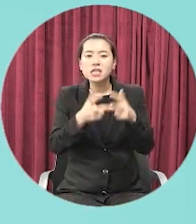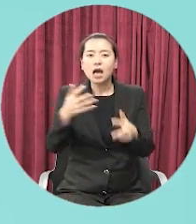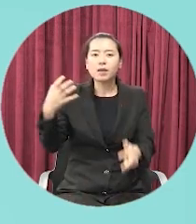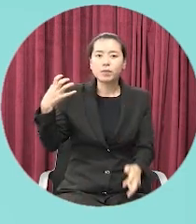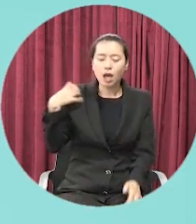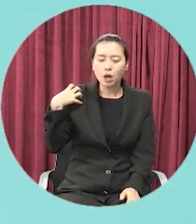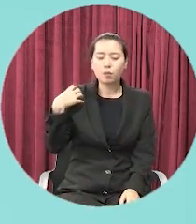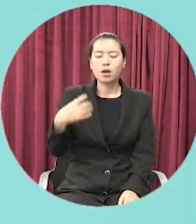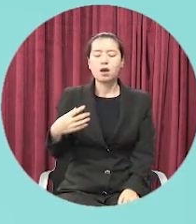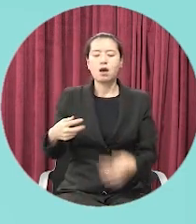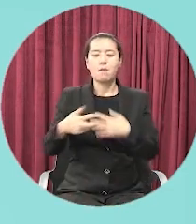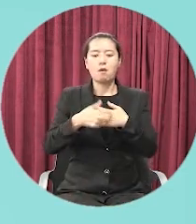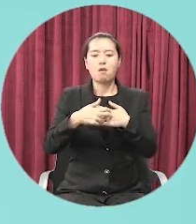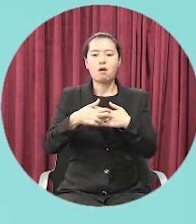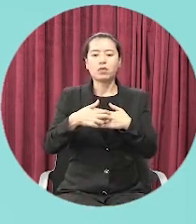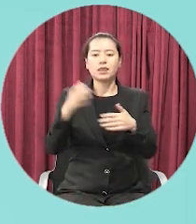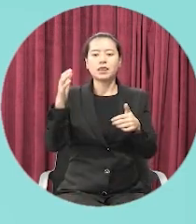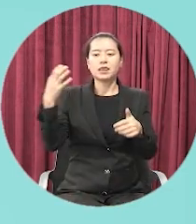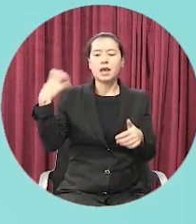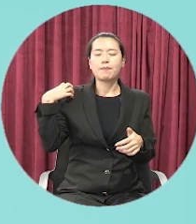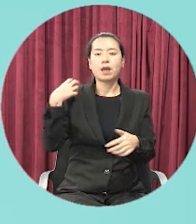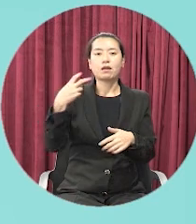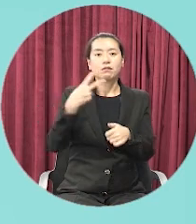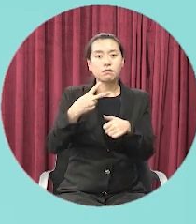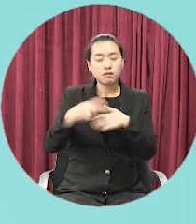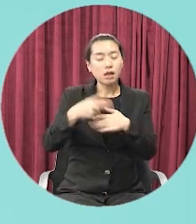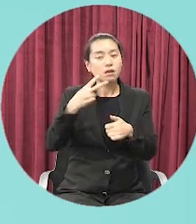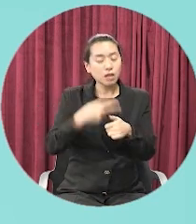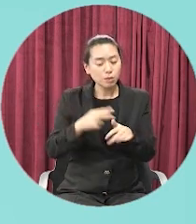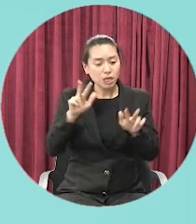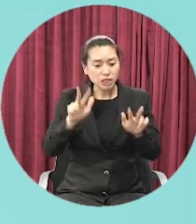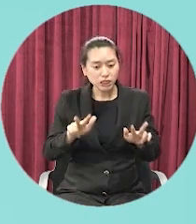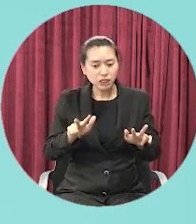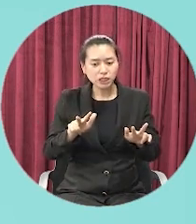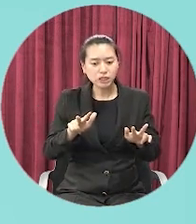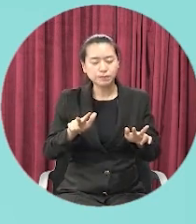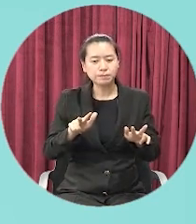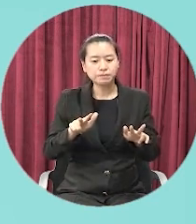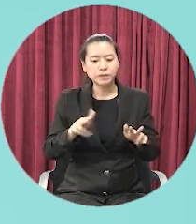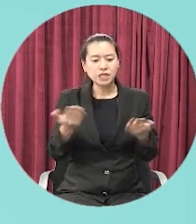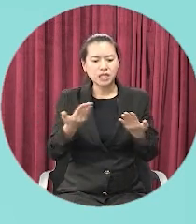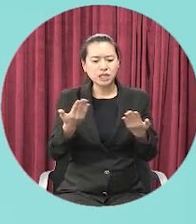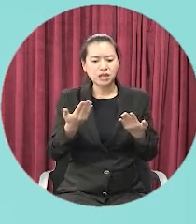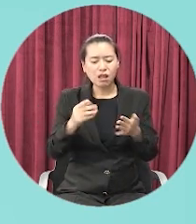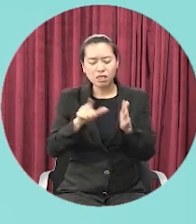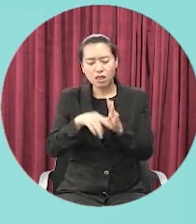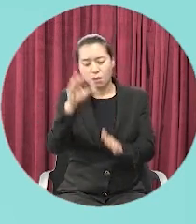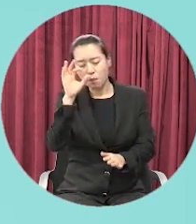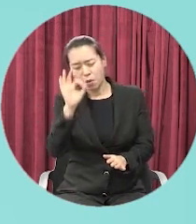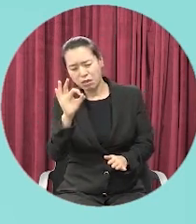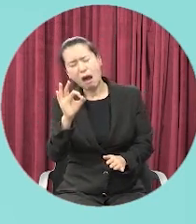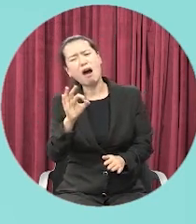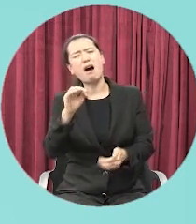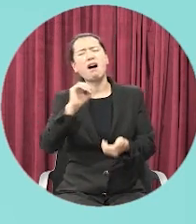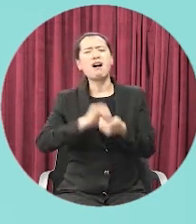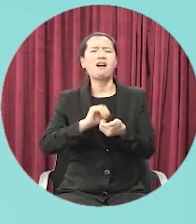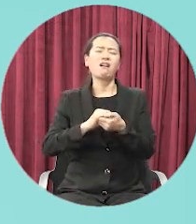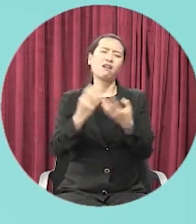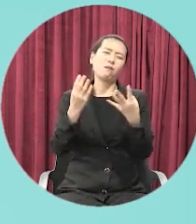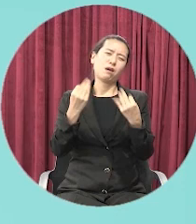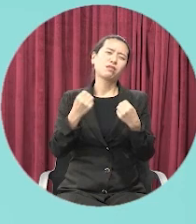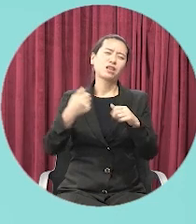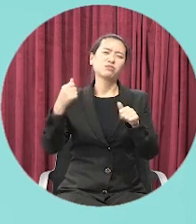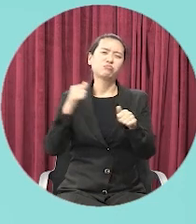검 질 사업 채로 등의 채용 이러한 것들이 아직 실험 개구리 왜 있어서 한계가 있다는 점들이 많이 지적이 되고